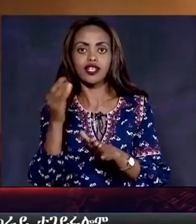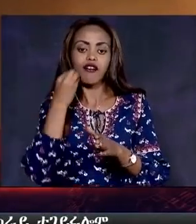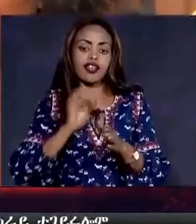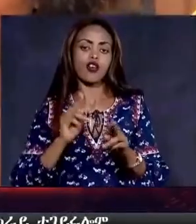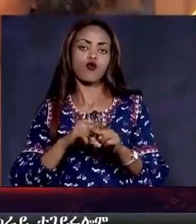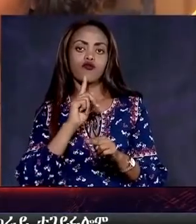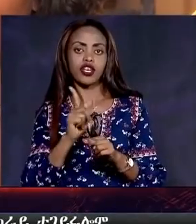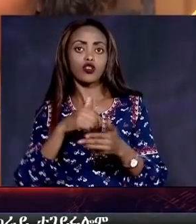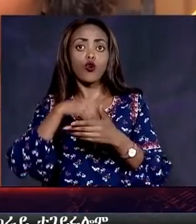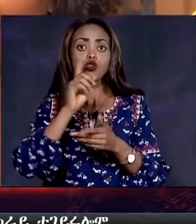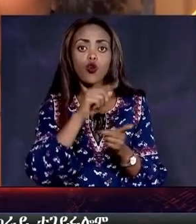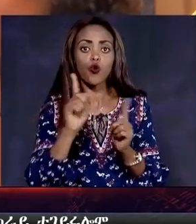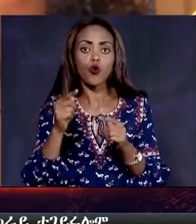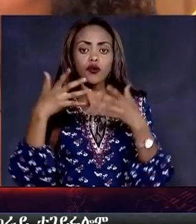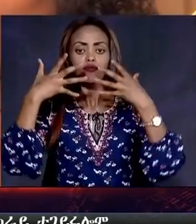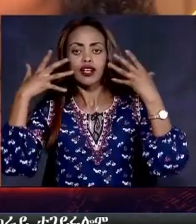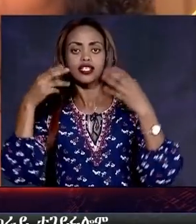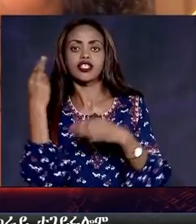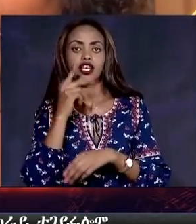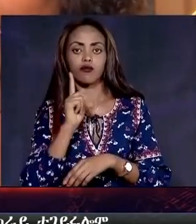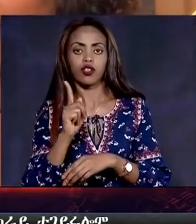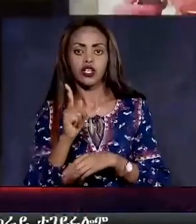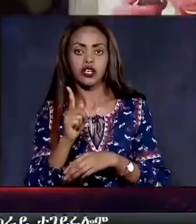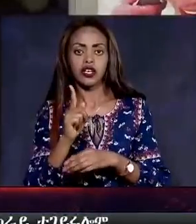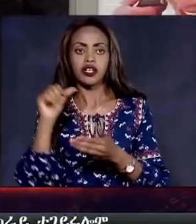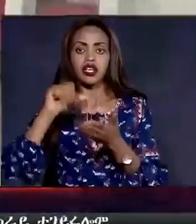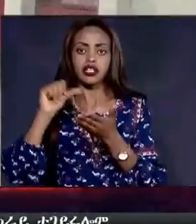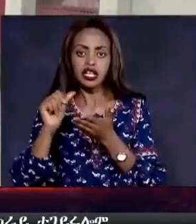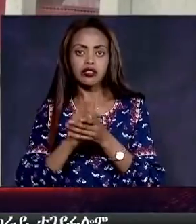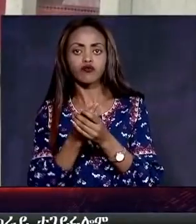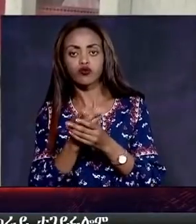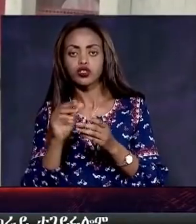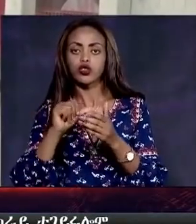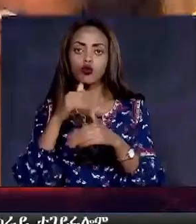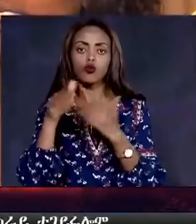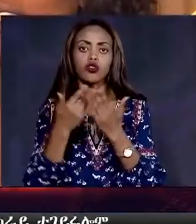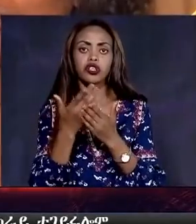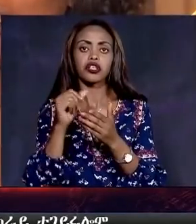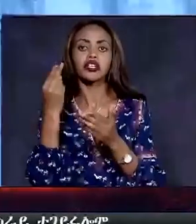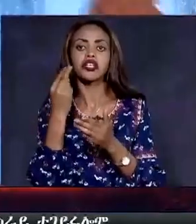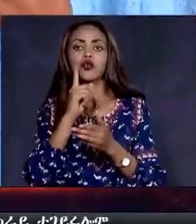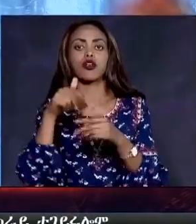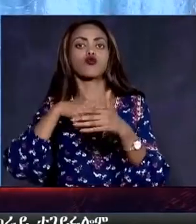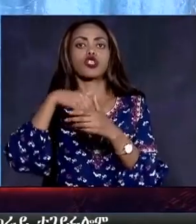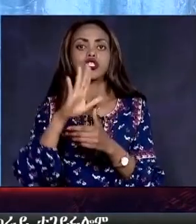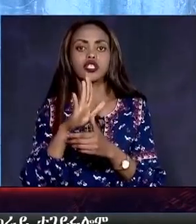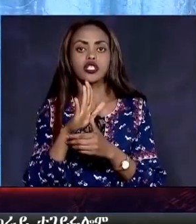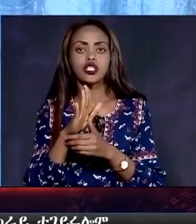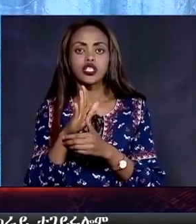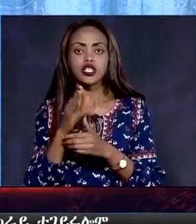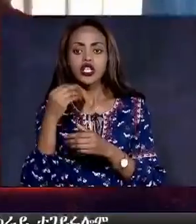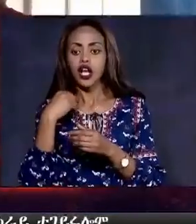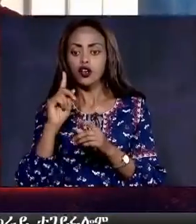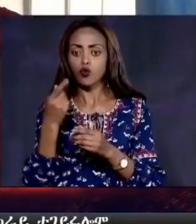እየ ተወፅኡ እውን ማክስ ይጥቀም እየ ሳንቲሳይዘር ኣልኮል ሱታት ይጥቀም እየ ኮን ዘይተጠቕምና ከስተምር